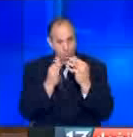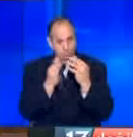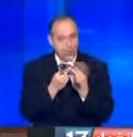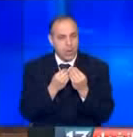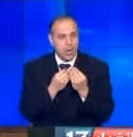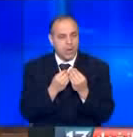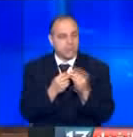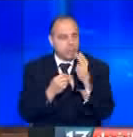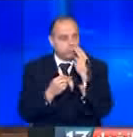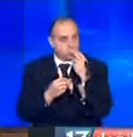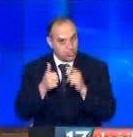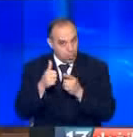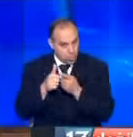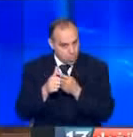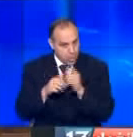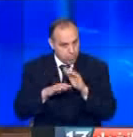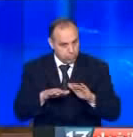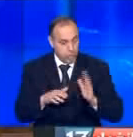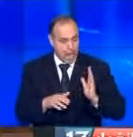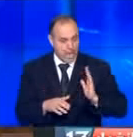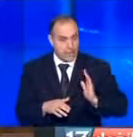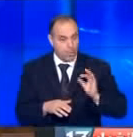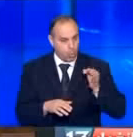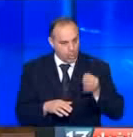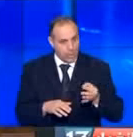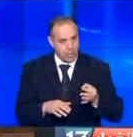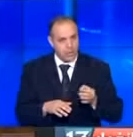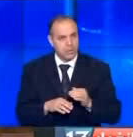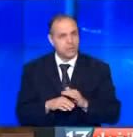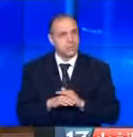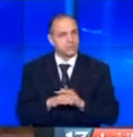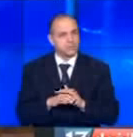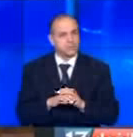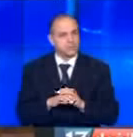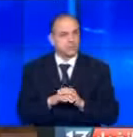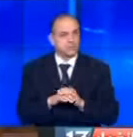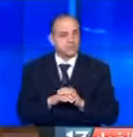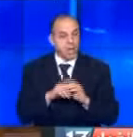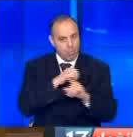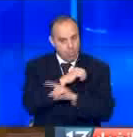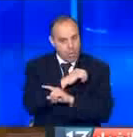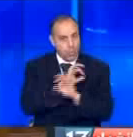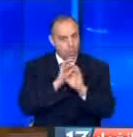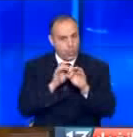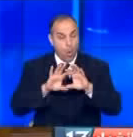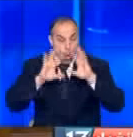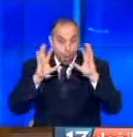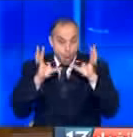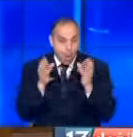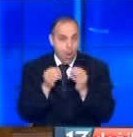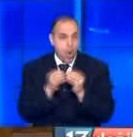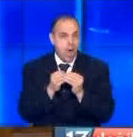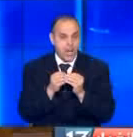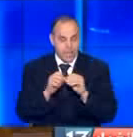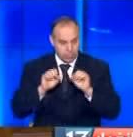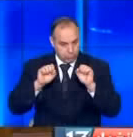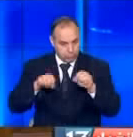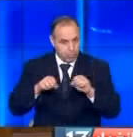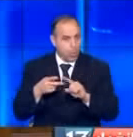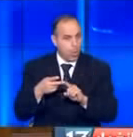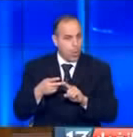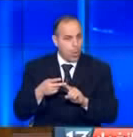يسمح لمقاومة هذه الأفكار. في بلاغ عن التونسية أن الناقلة الوطنية قررت اليوم